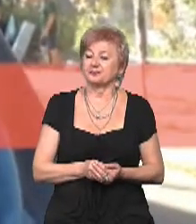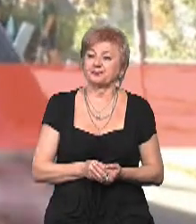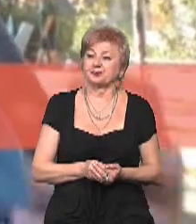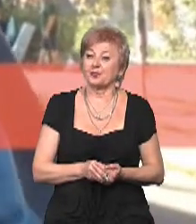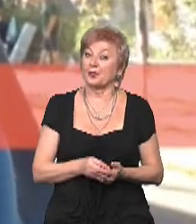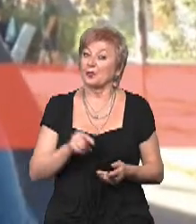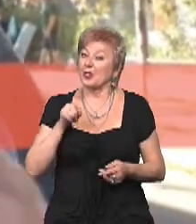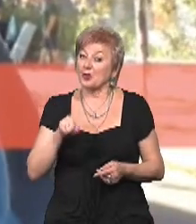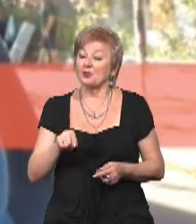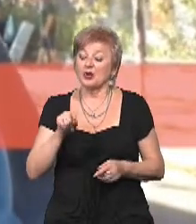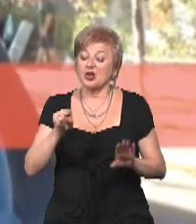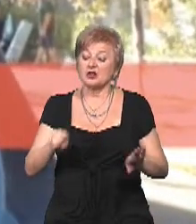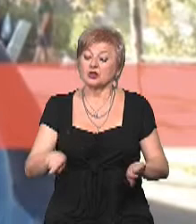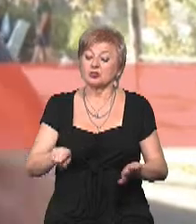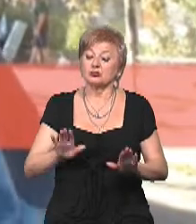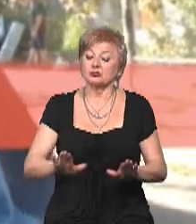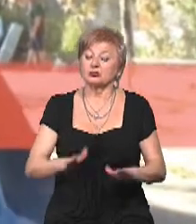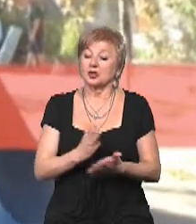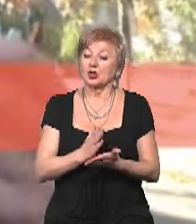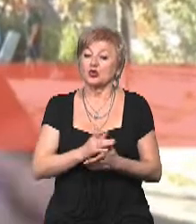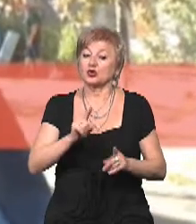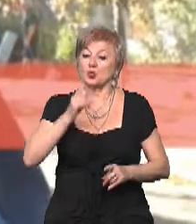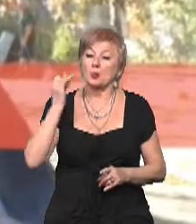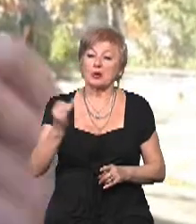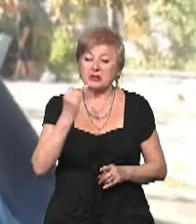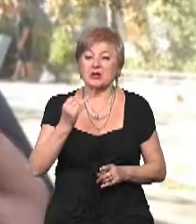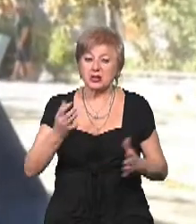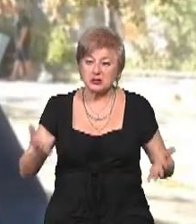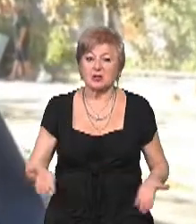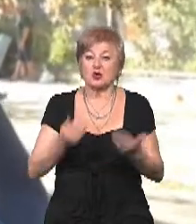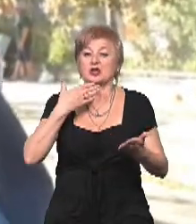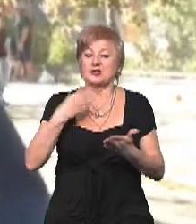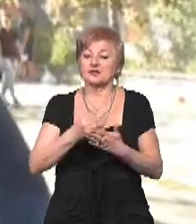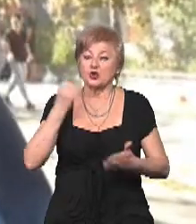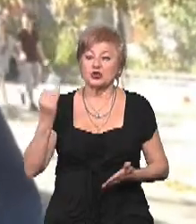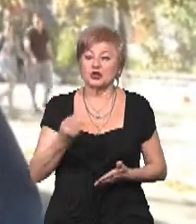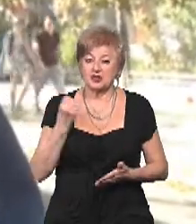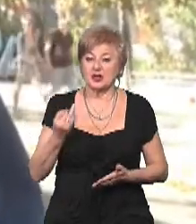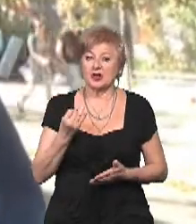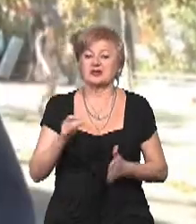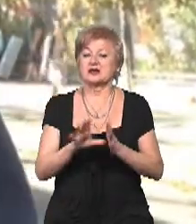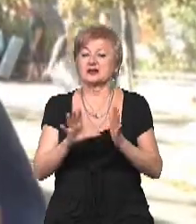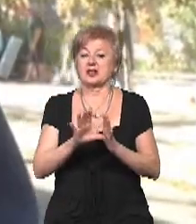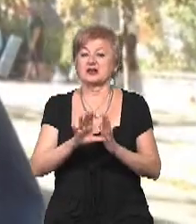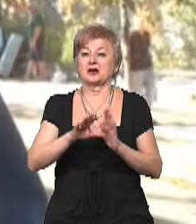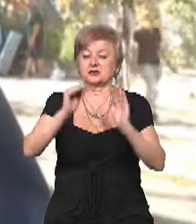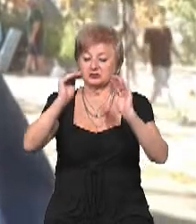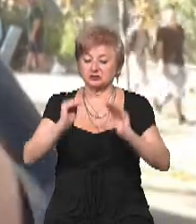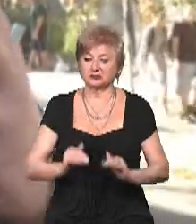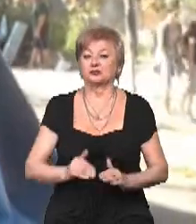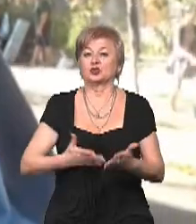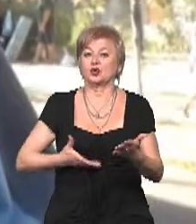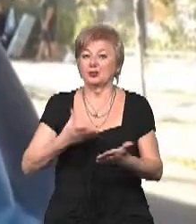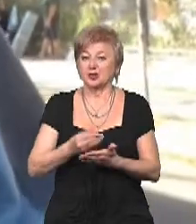Ми тут знаходимося, щоб відстоювати інтереси ЗТМК, свої інтереси, для зменшення ціни на електроенергію, на наш тариф. Оскільки у